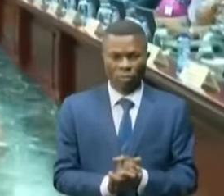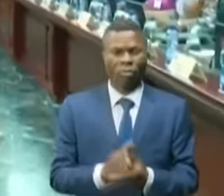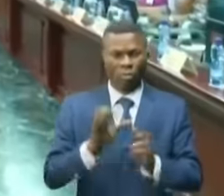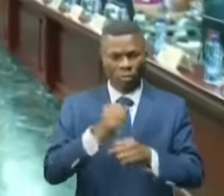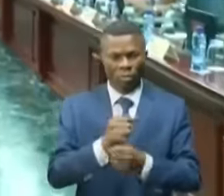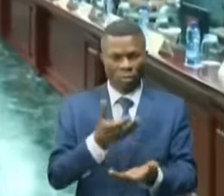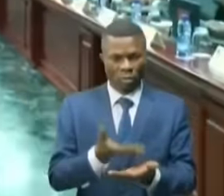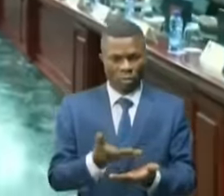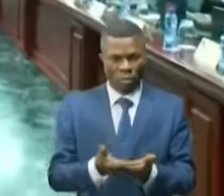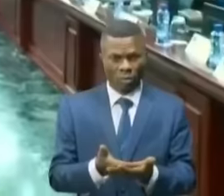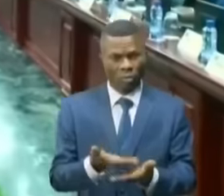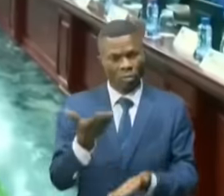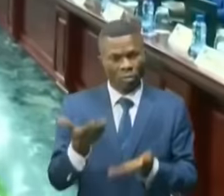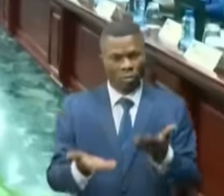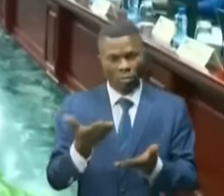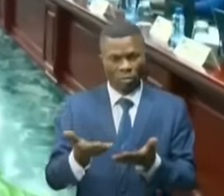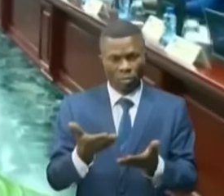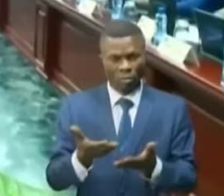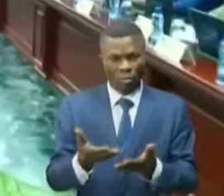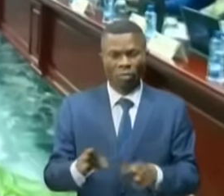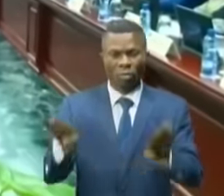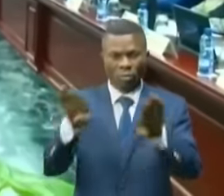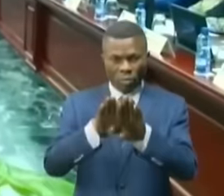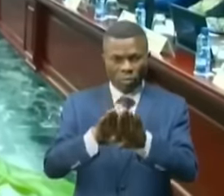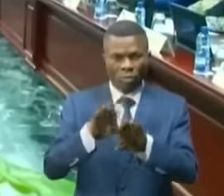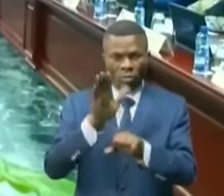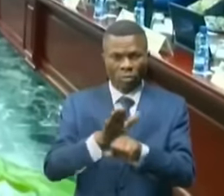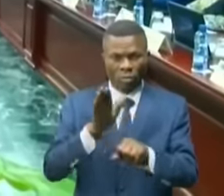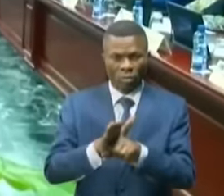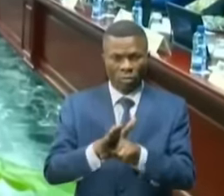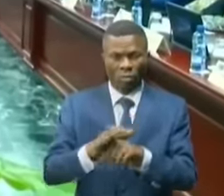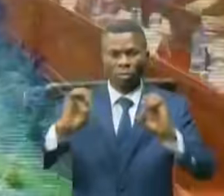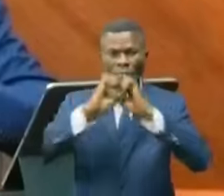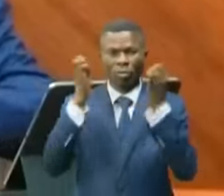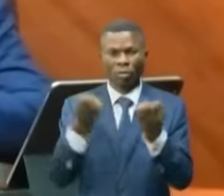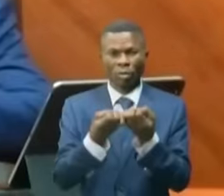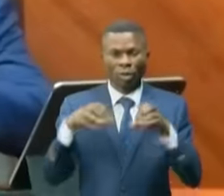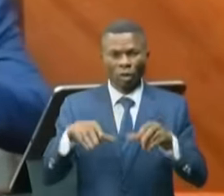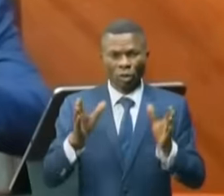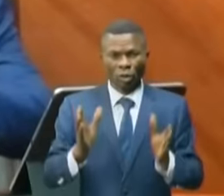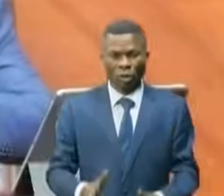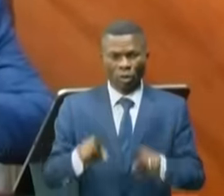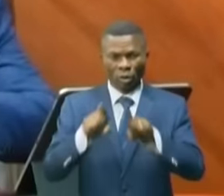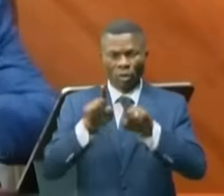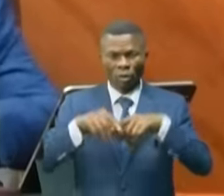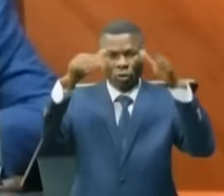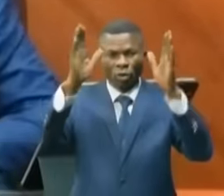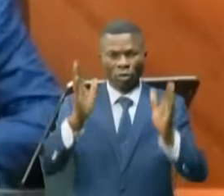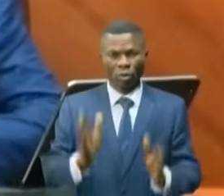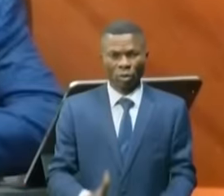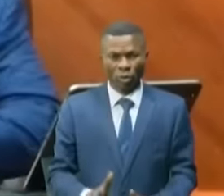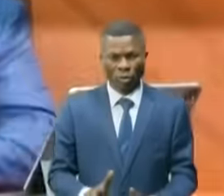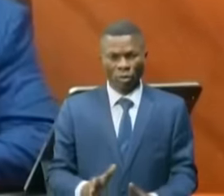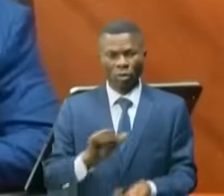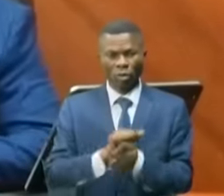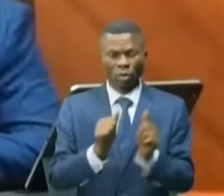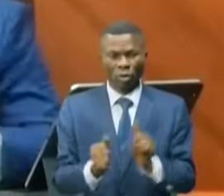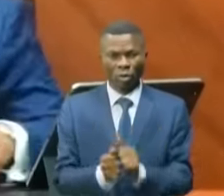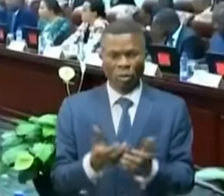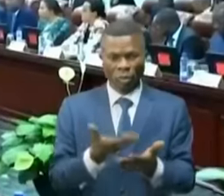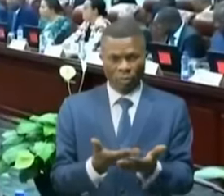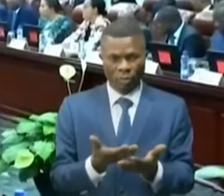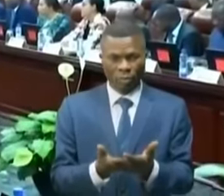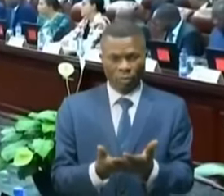entraîne soit la fermeture de plusieurs entreprises congolaises et étrangères, avec comme corollaire